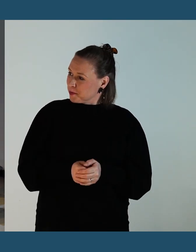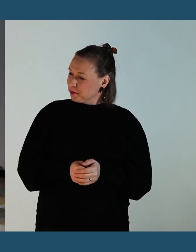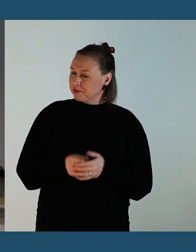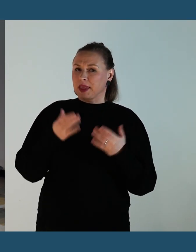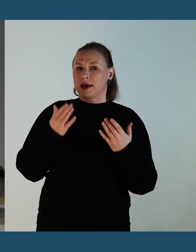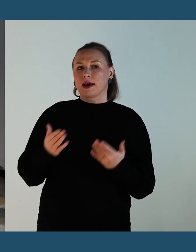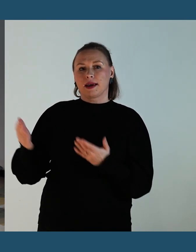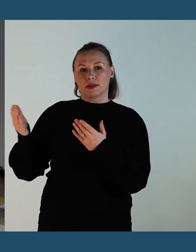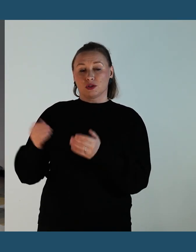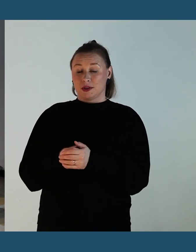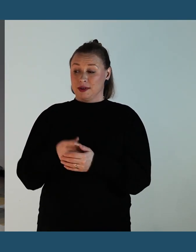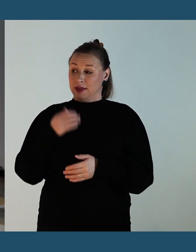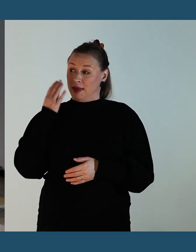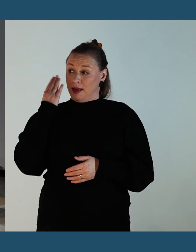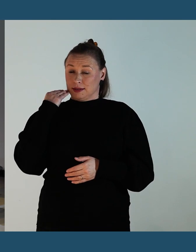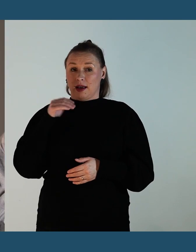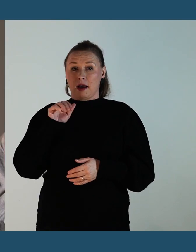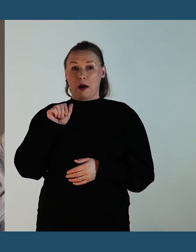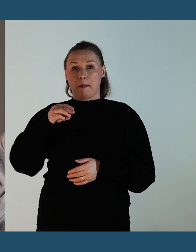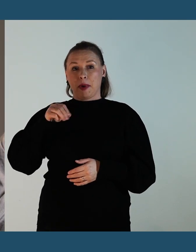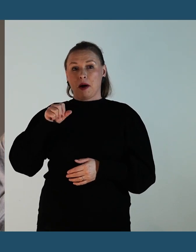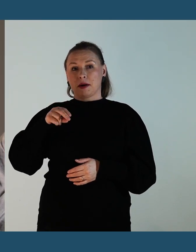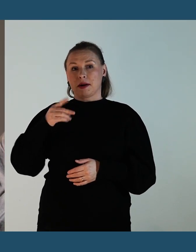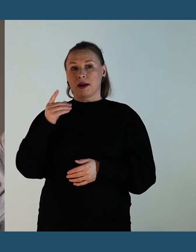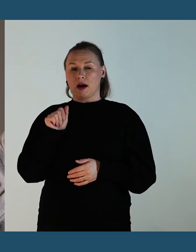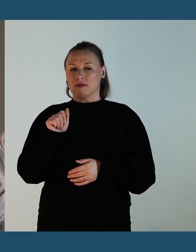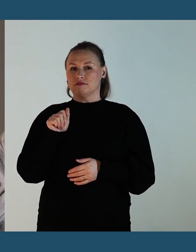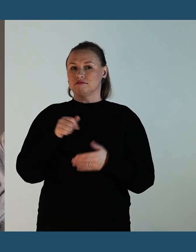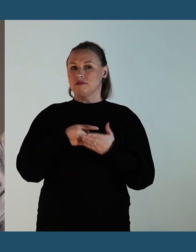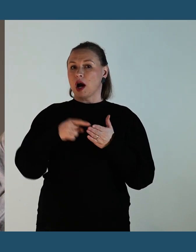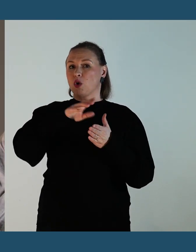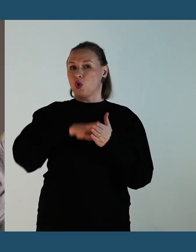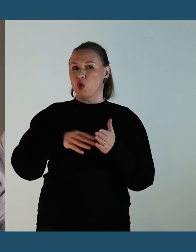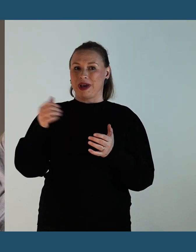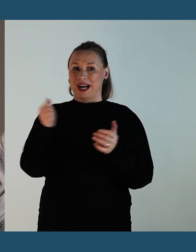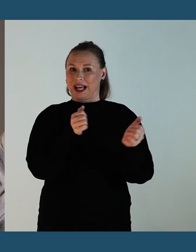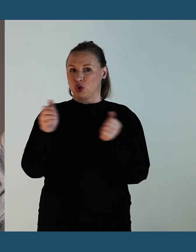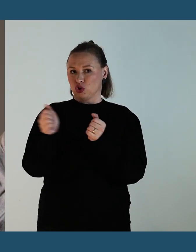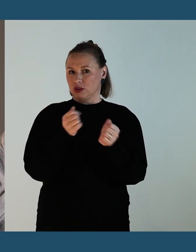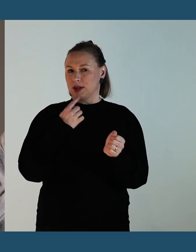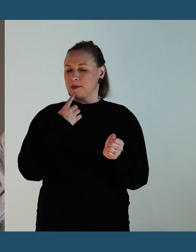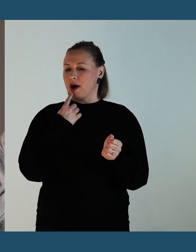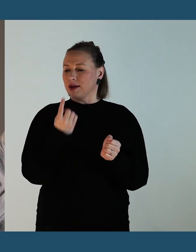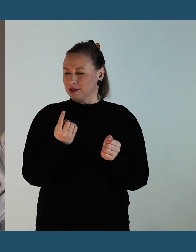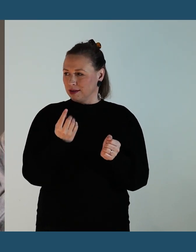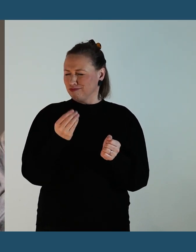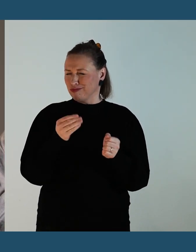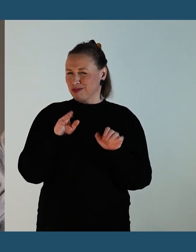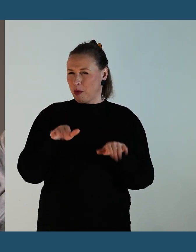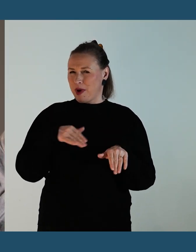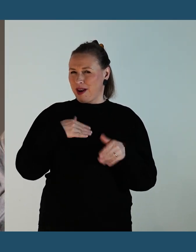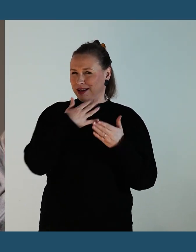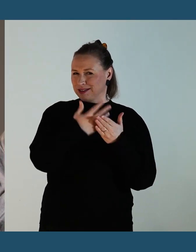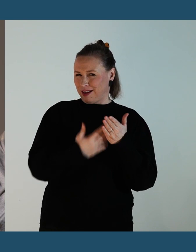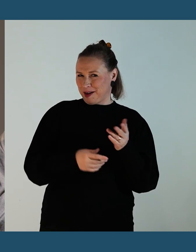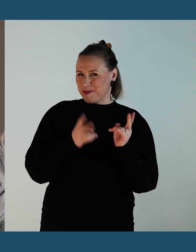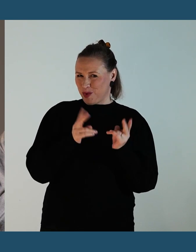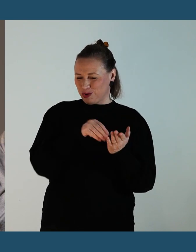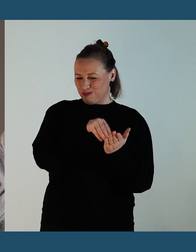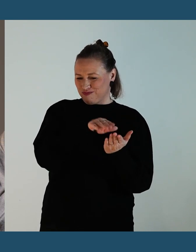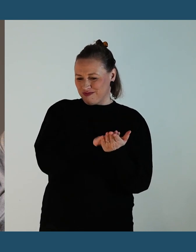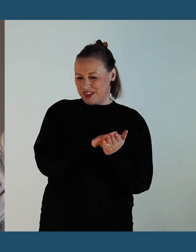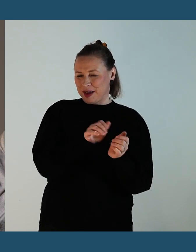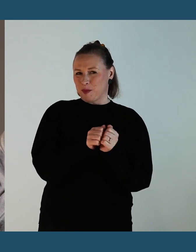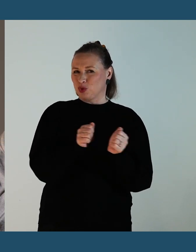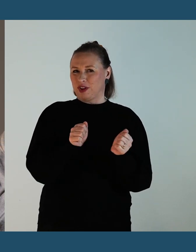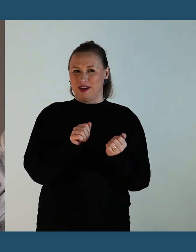Kiitoksia. Toi Amanda mainitsi tämän anonyymin rekrytoinnin ja se oli kyllä minunkin listalla, mutta ihan oikein se ei ole